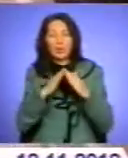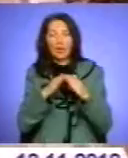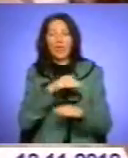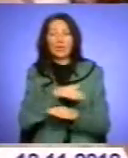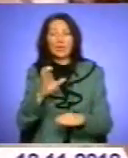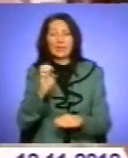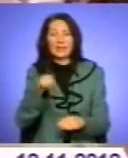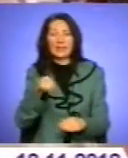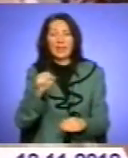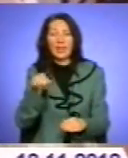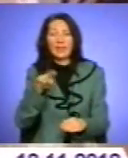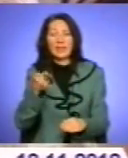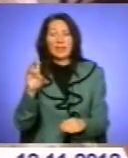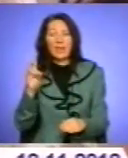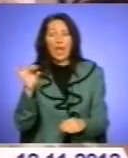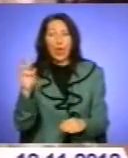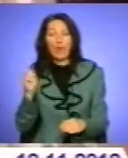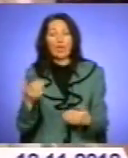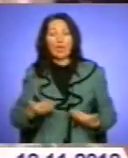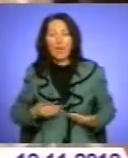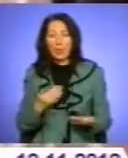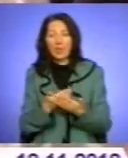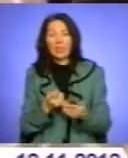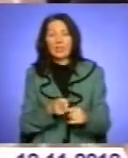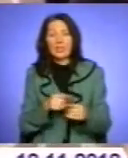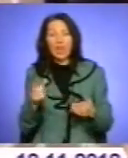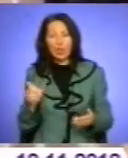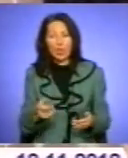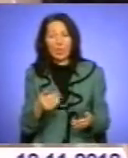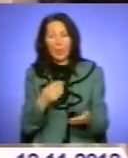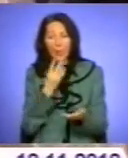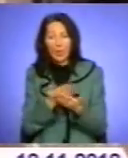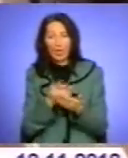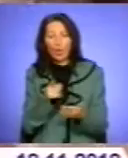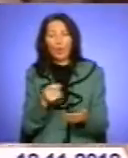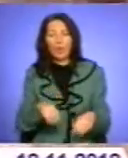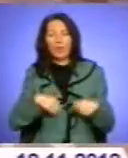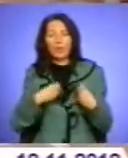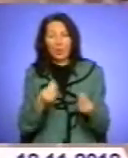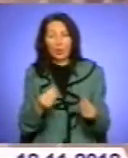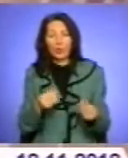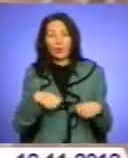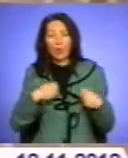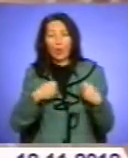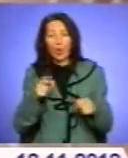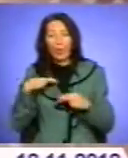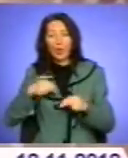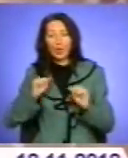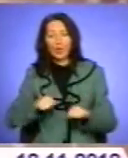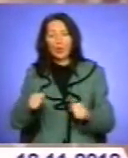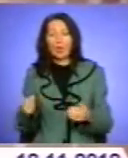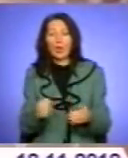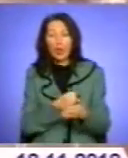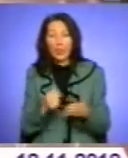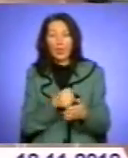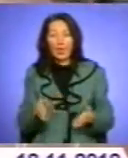Стадникової. Життєвий приклад цієї людини – яскраве свідчення того, як відданою і наполегливою працею можна турувати дорогу від лейтенанта